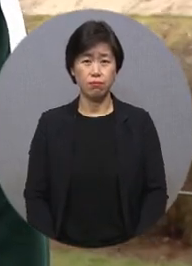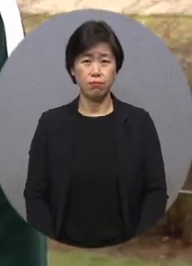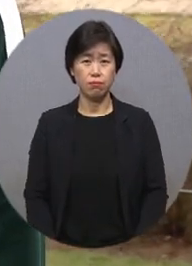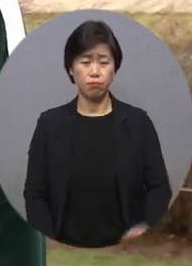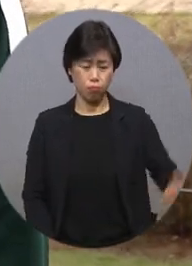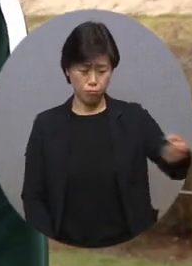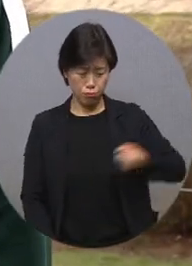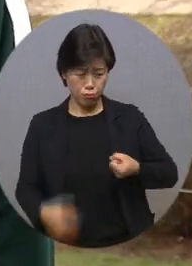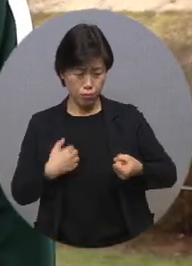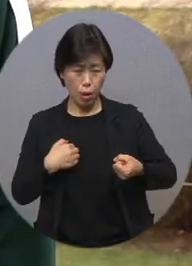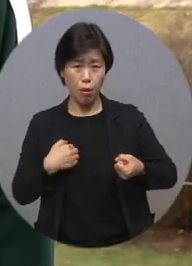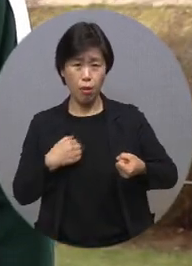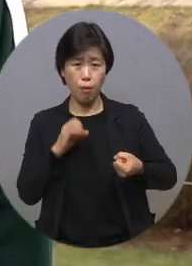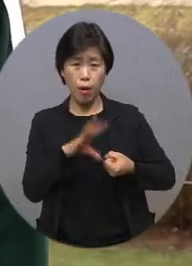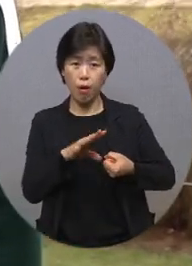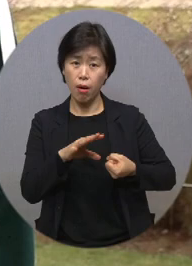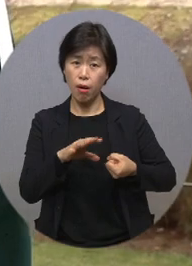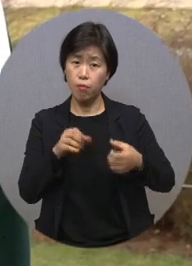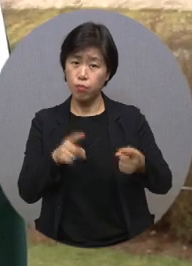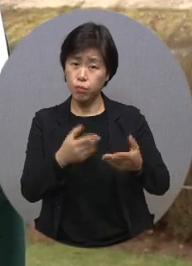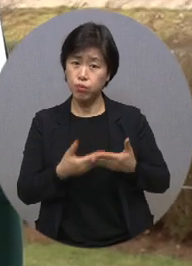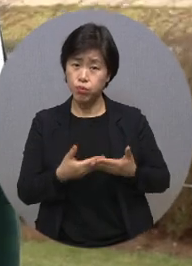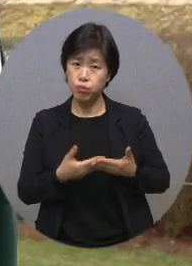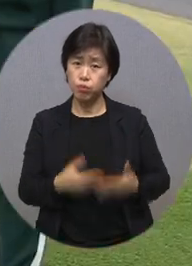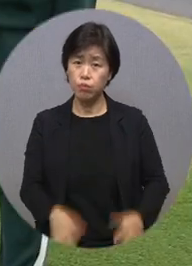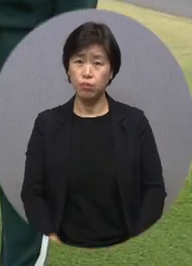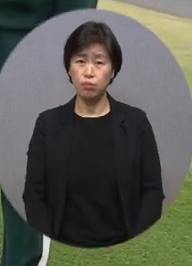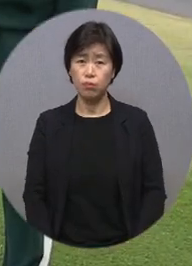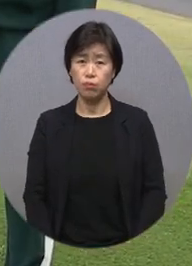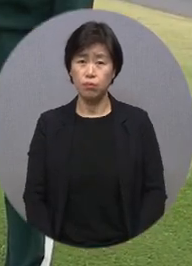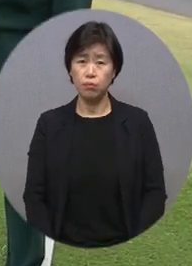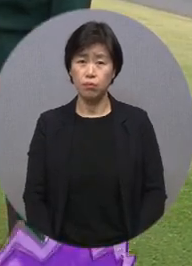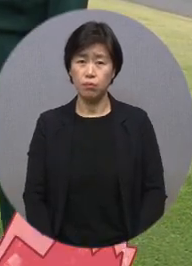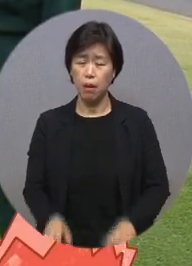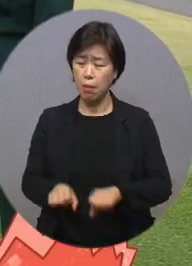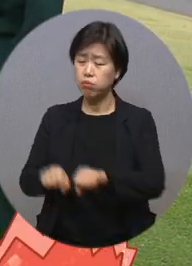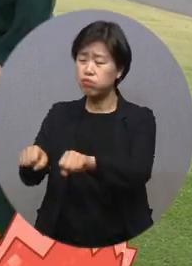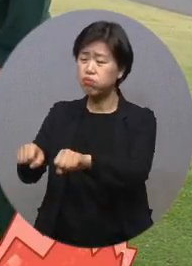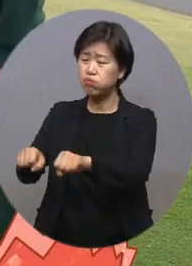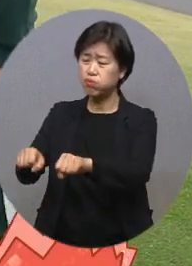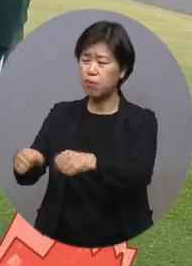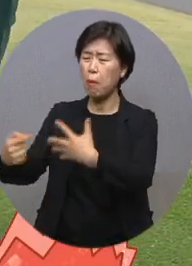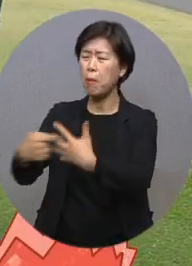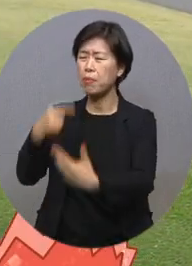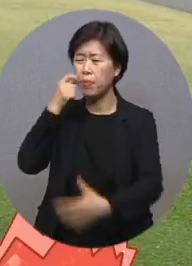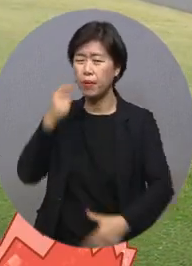끝이지. 알았어. 내가 괜히 했잖아. 그쵸, 맞추는 게 더 쉬운데. 아니, 어쩌면 해도 못 맞췄을 거야. 맞출 수 있을까?